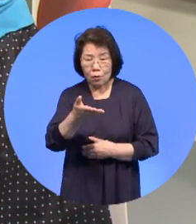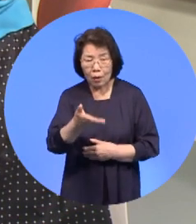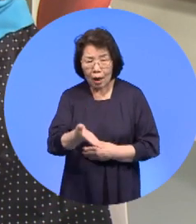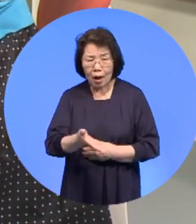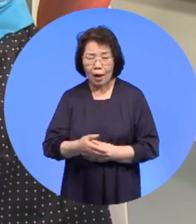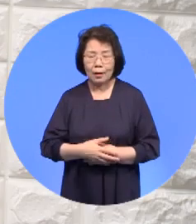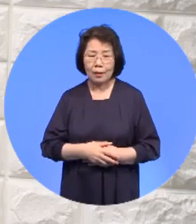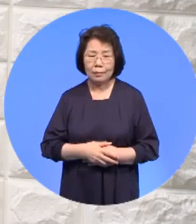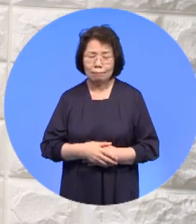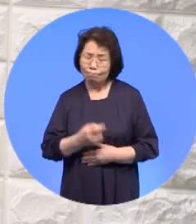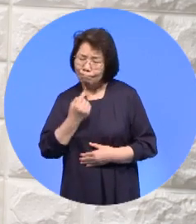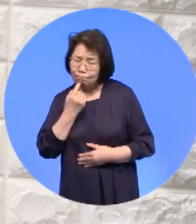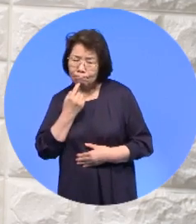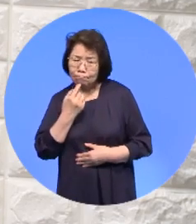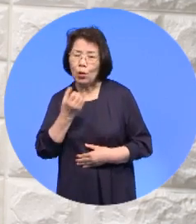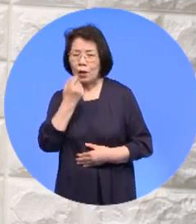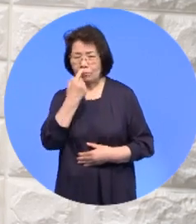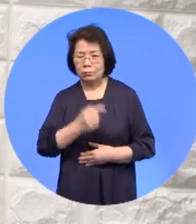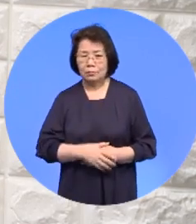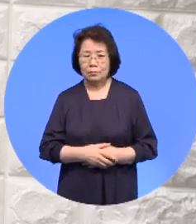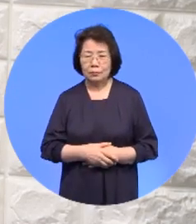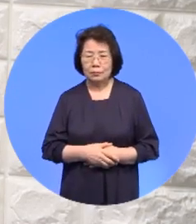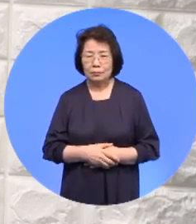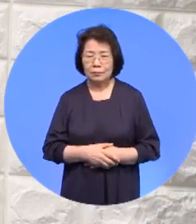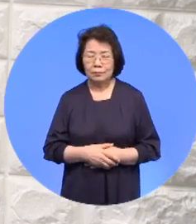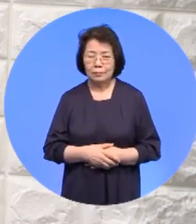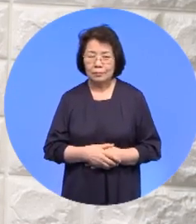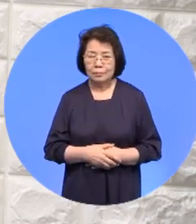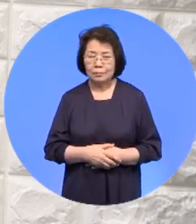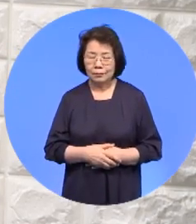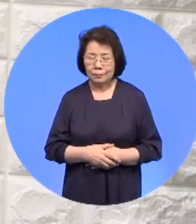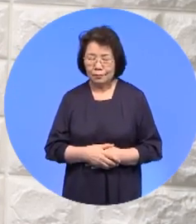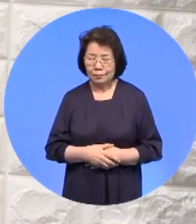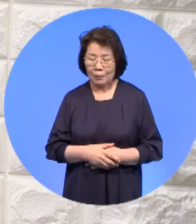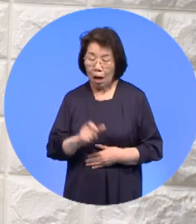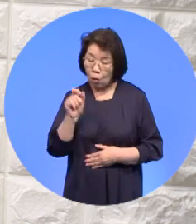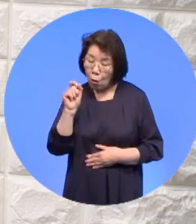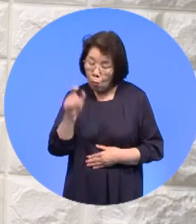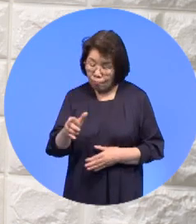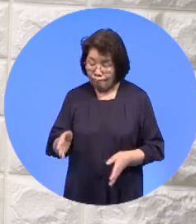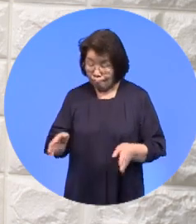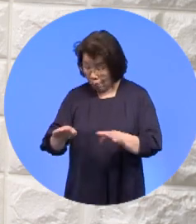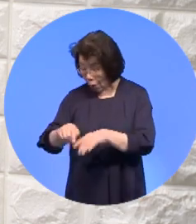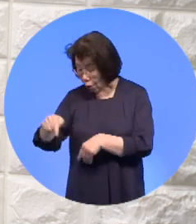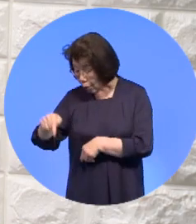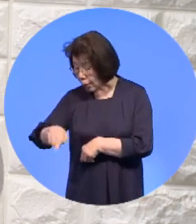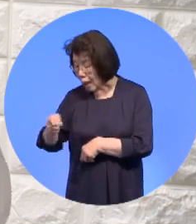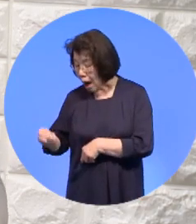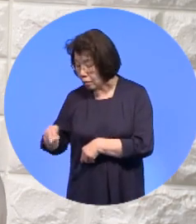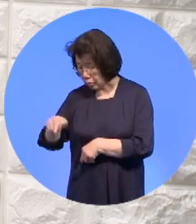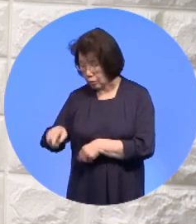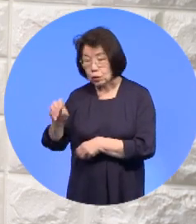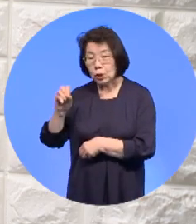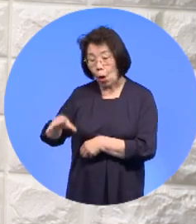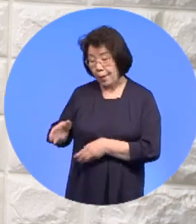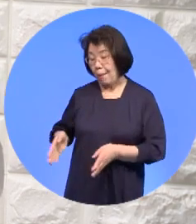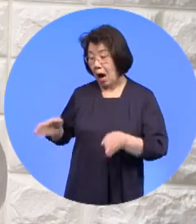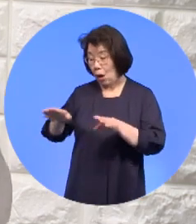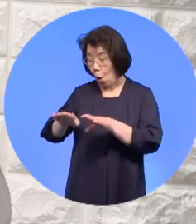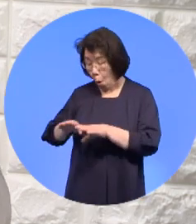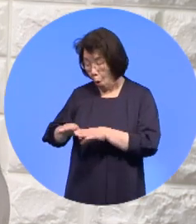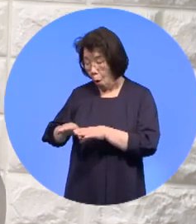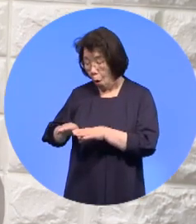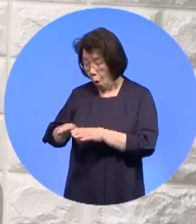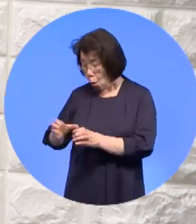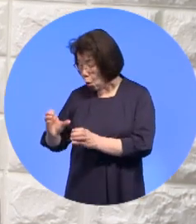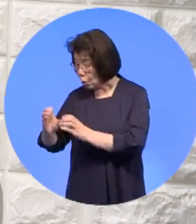ちゃみたいな歌通ってるんですよそもそもあの空き缶とペットボトルのいろんな街とかあの